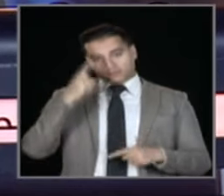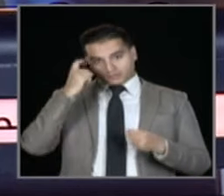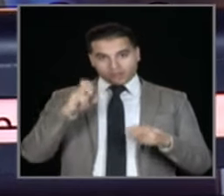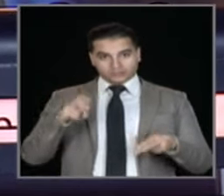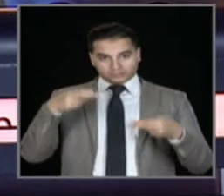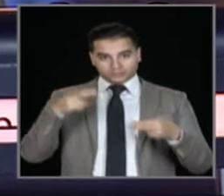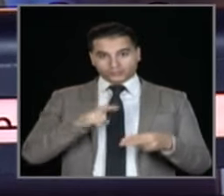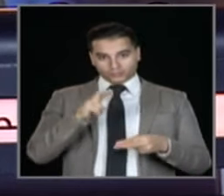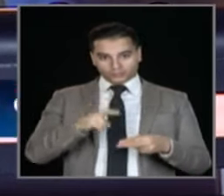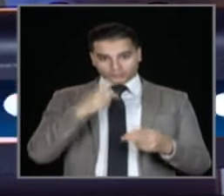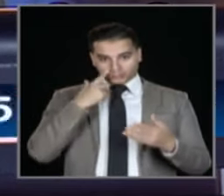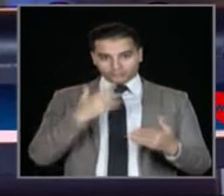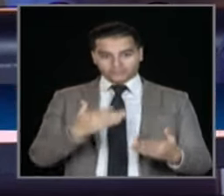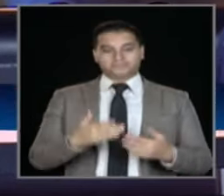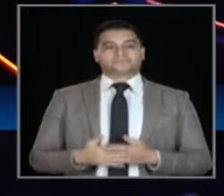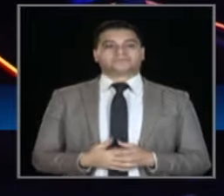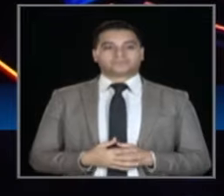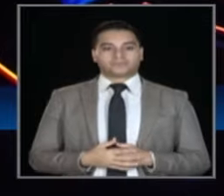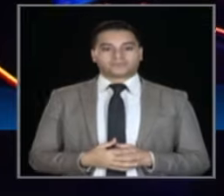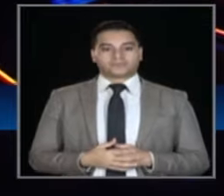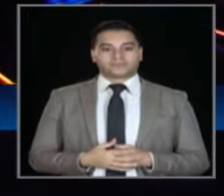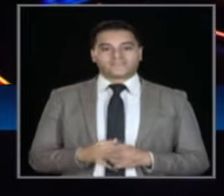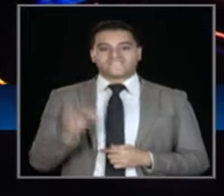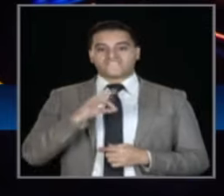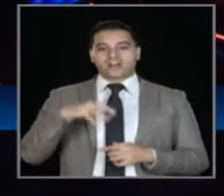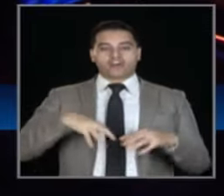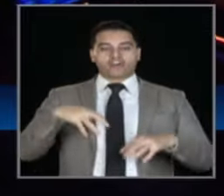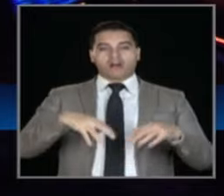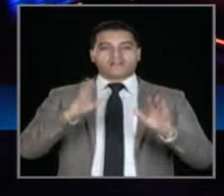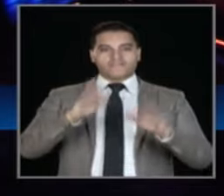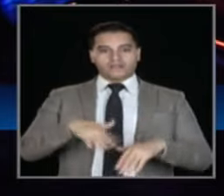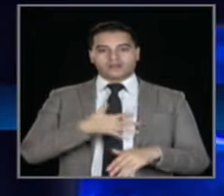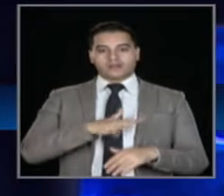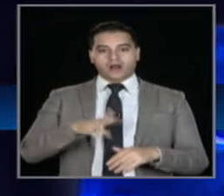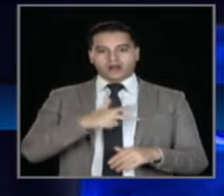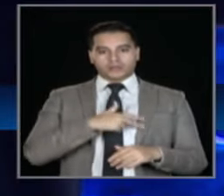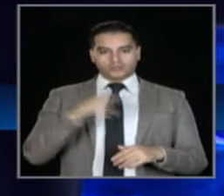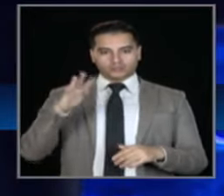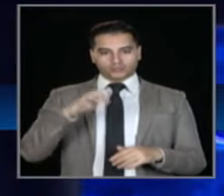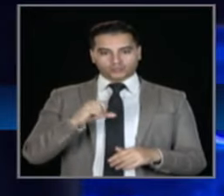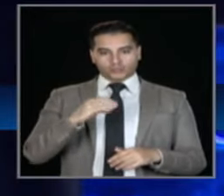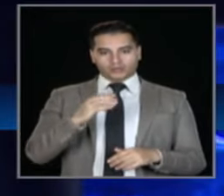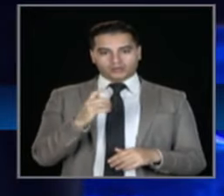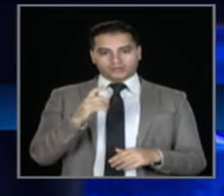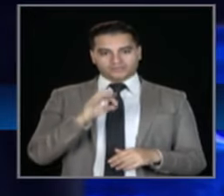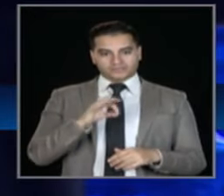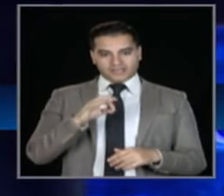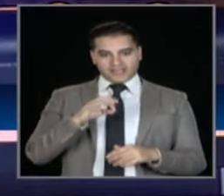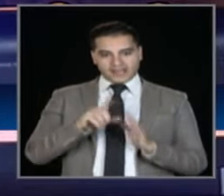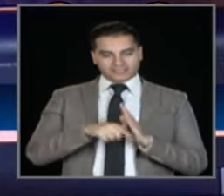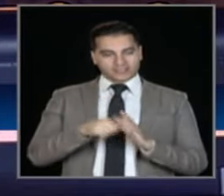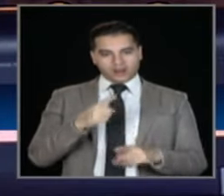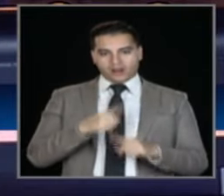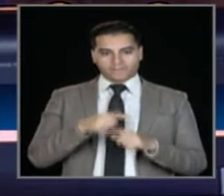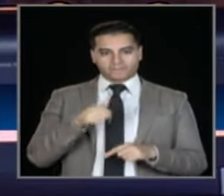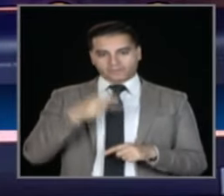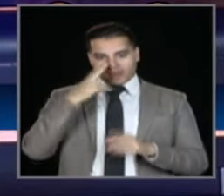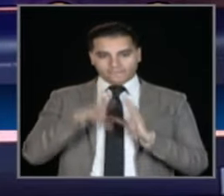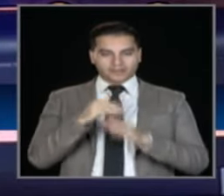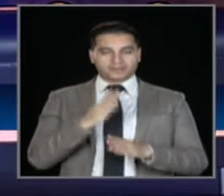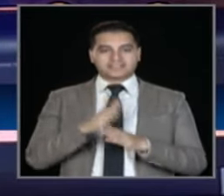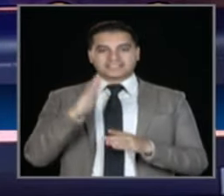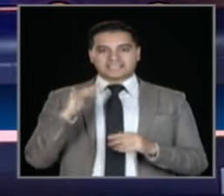الضغط كاونتر. في أي قارة يقع نهر شجر؟ آسيا. غلط. من قام بدور